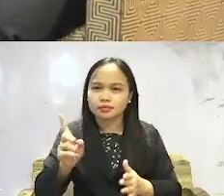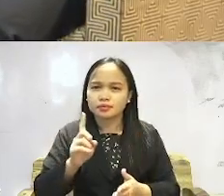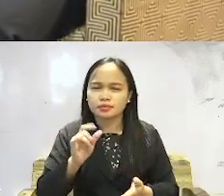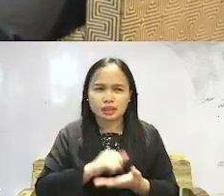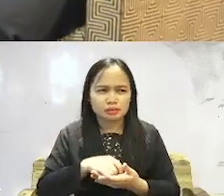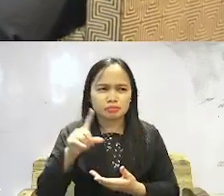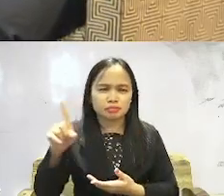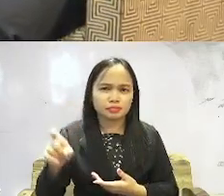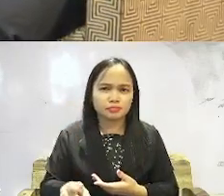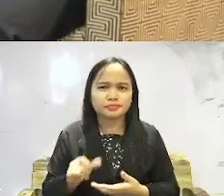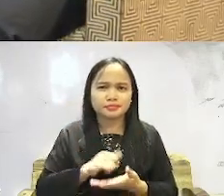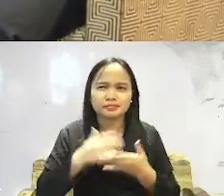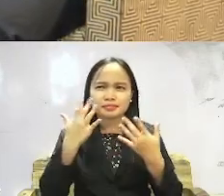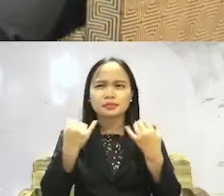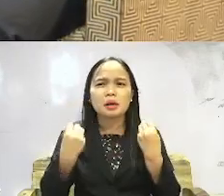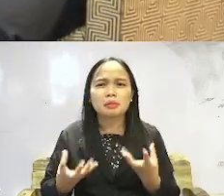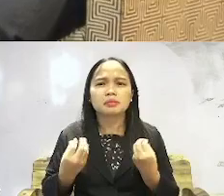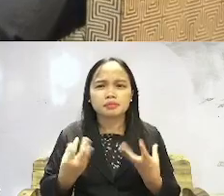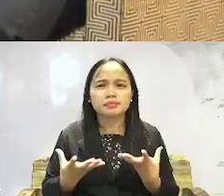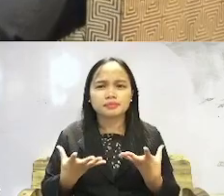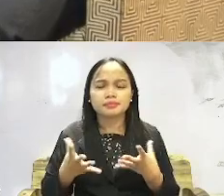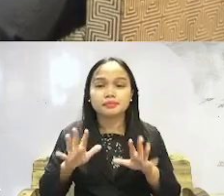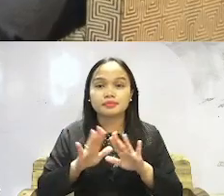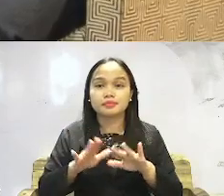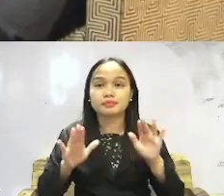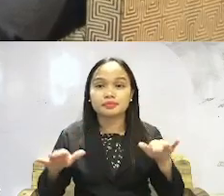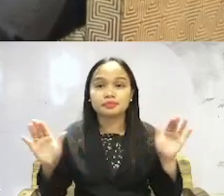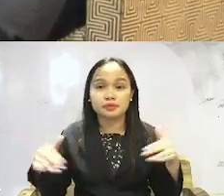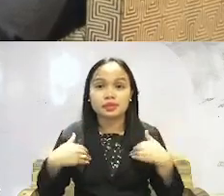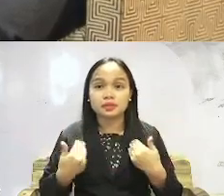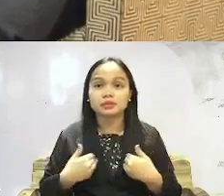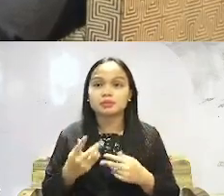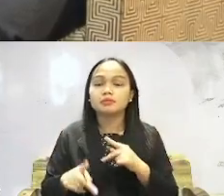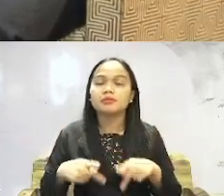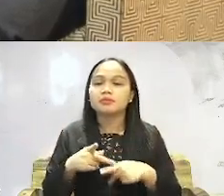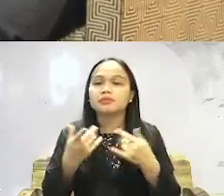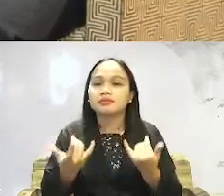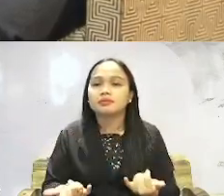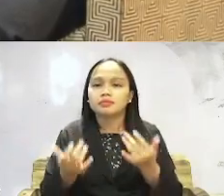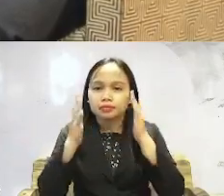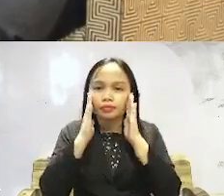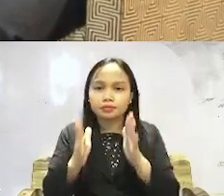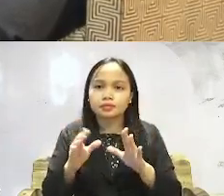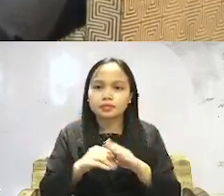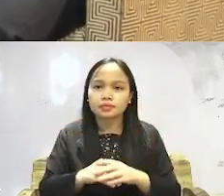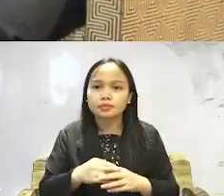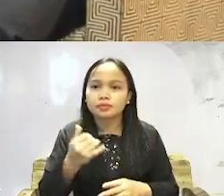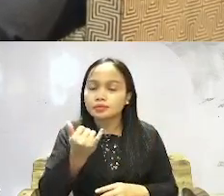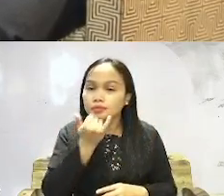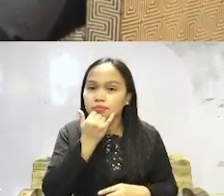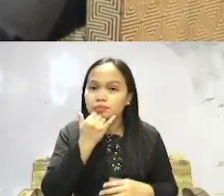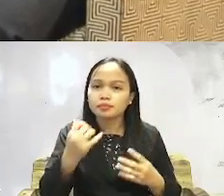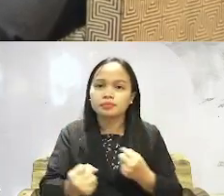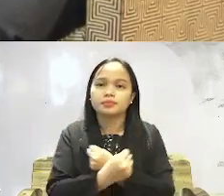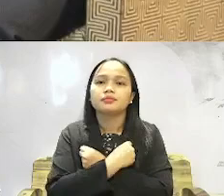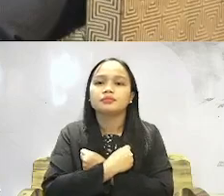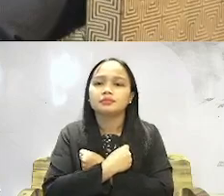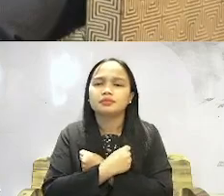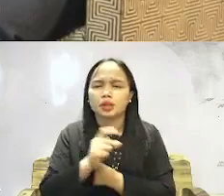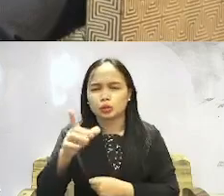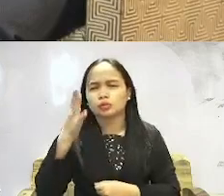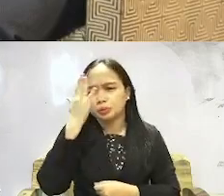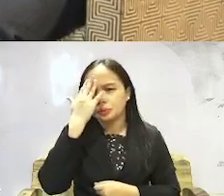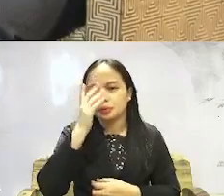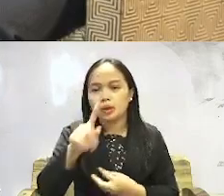Iyan ang tanong eh. Kasi maraming bata, maraming kabataan ngayon napapa-focus sa maling pagmamahal. Okay. Alam nyo na yan.